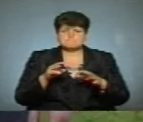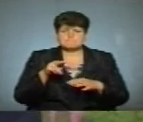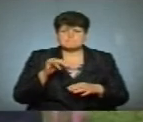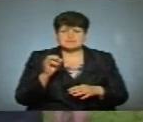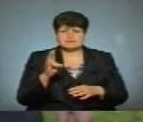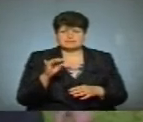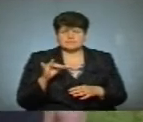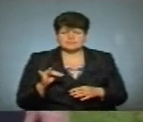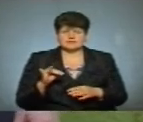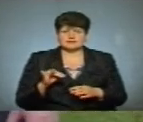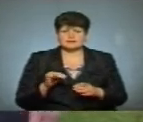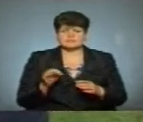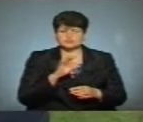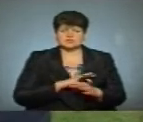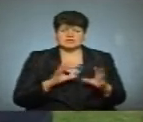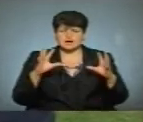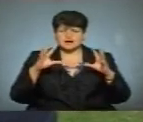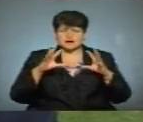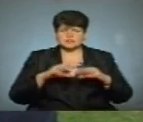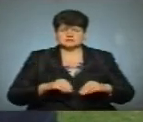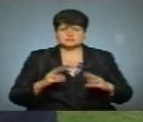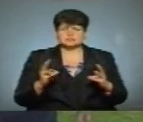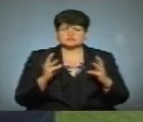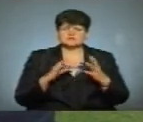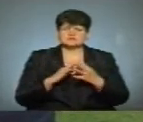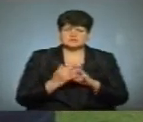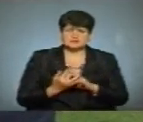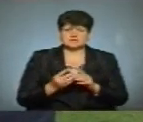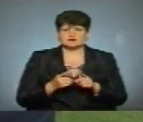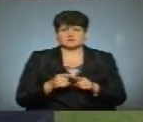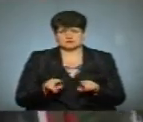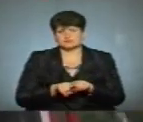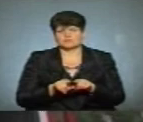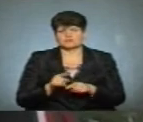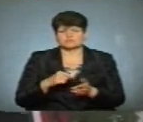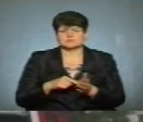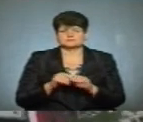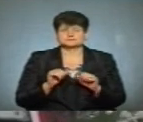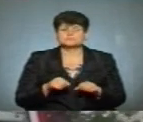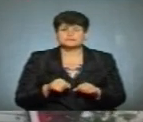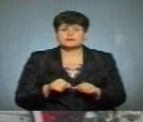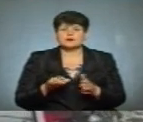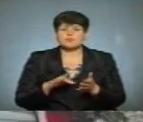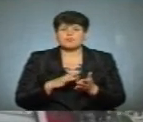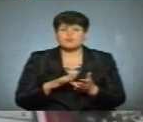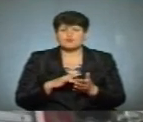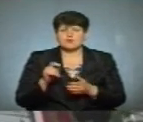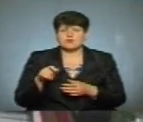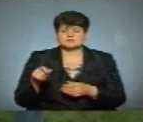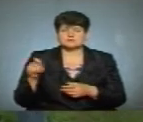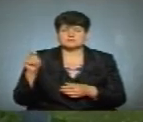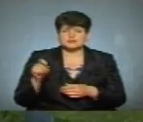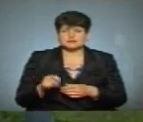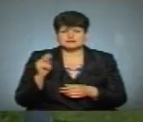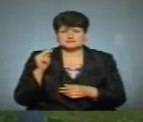Застосовується для гасіння пожеж як в сільській місцевості, так і в міській місцевості. Бухгалтер Святослав Вавринчак приїхав на навчання